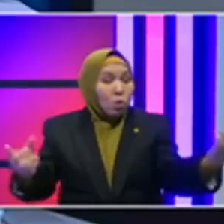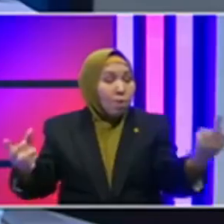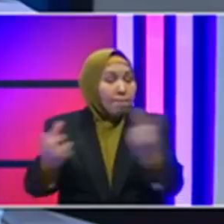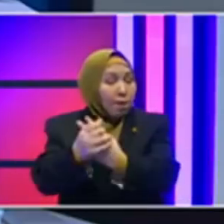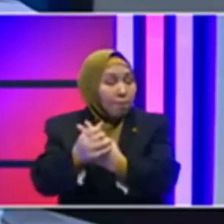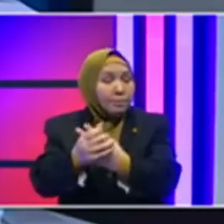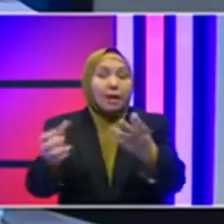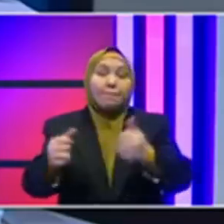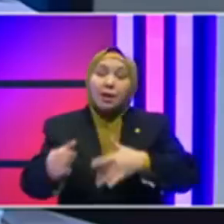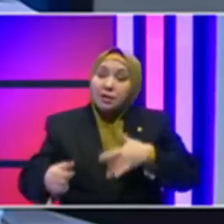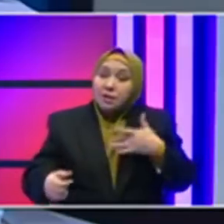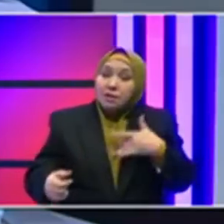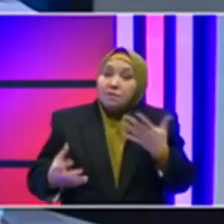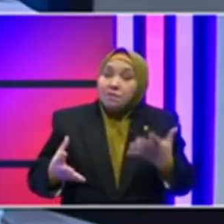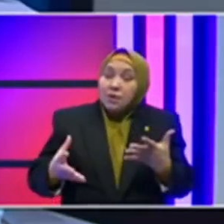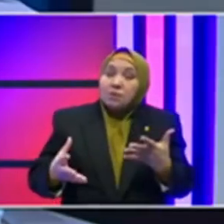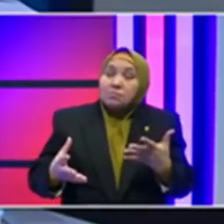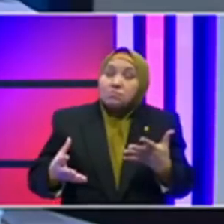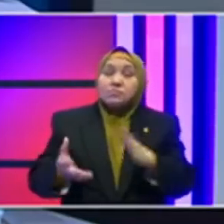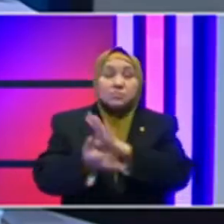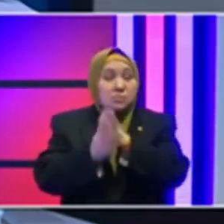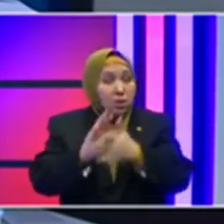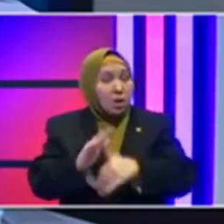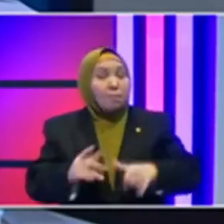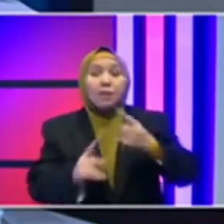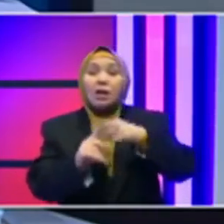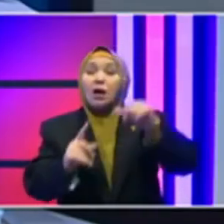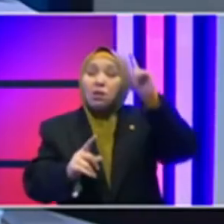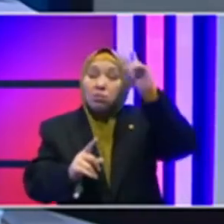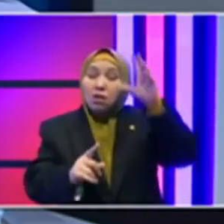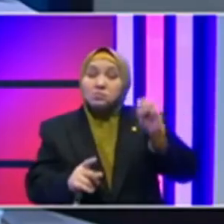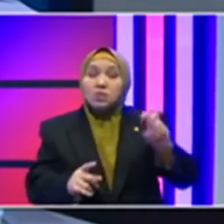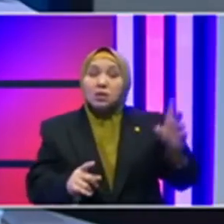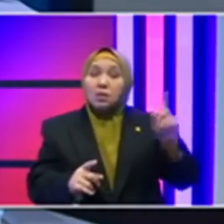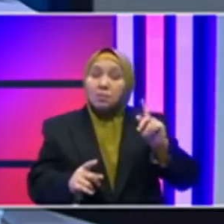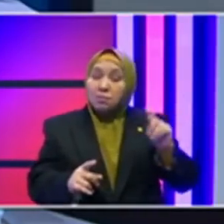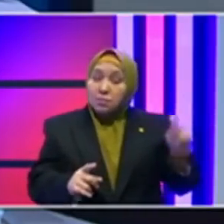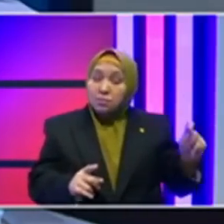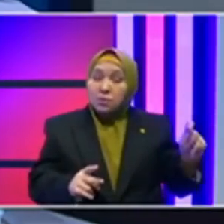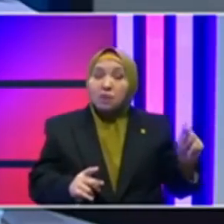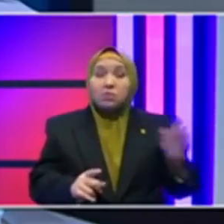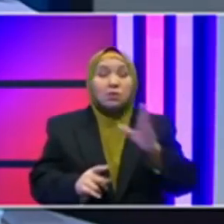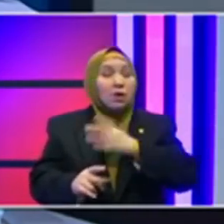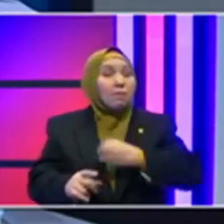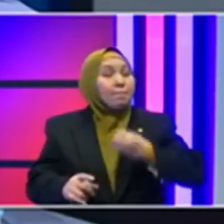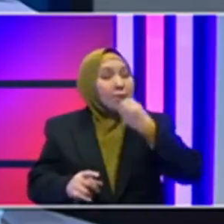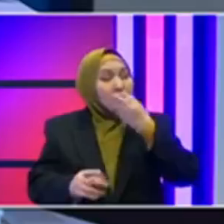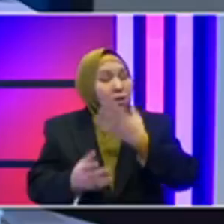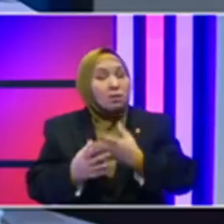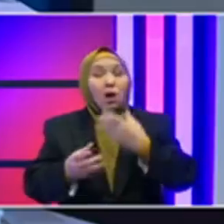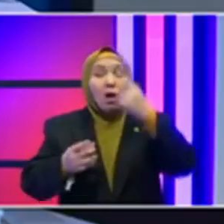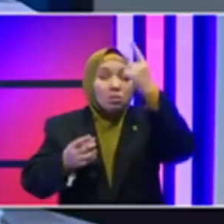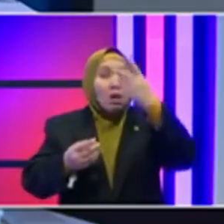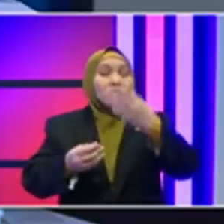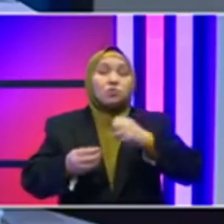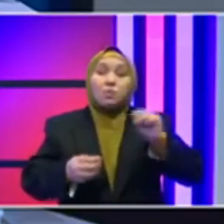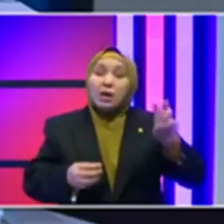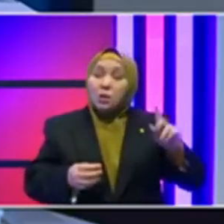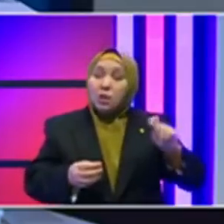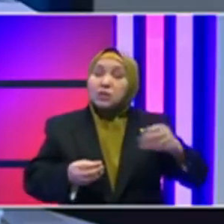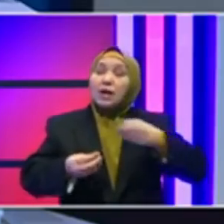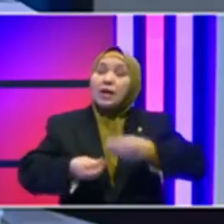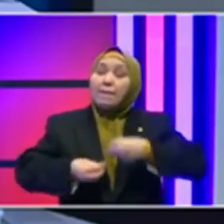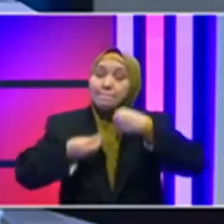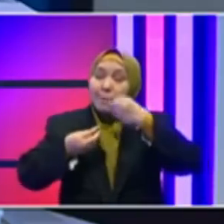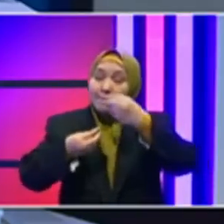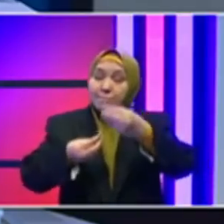merasakannya kemudian apabila Allah Subhanahu Wa Ta'ala menyebutkan kulu Min thoyyiban Allah Subhanahu Wa Ta'ala